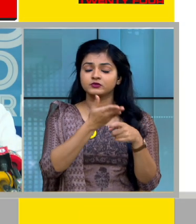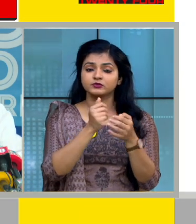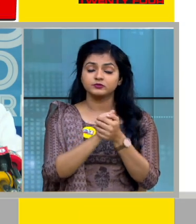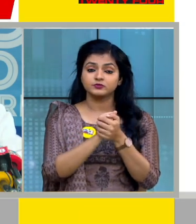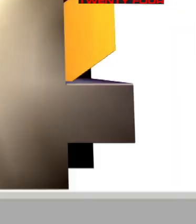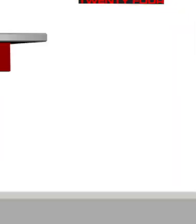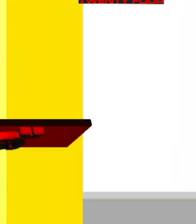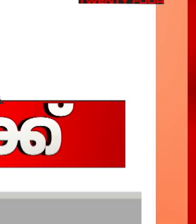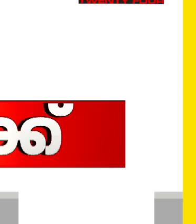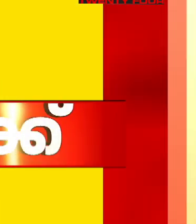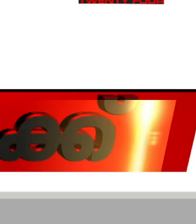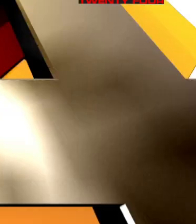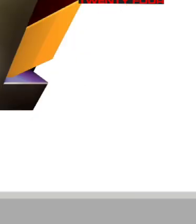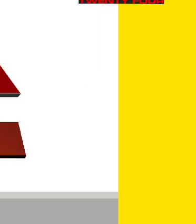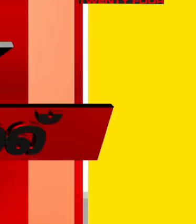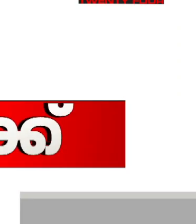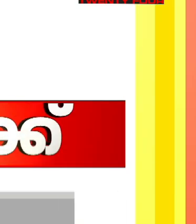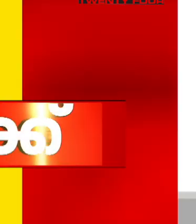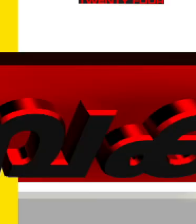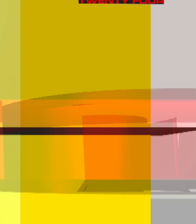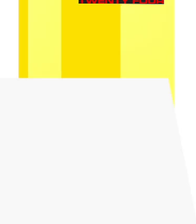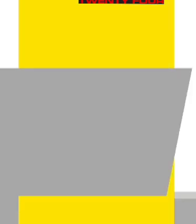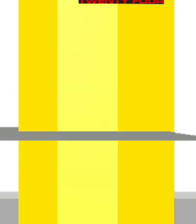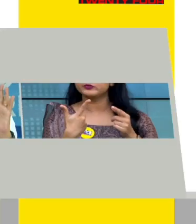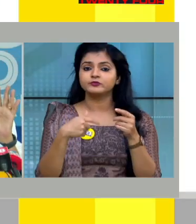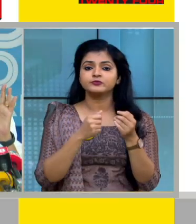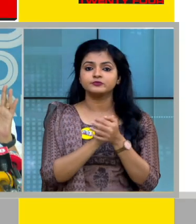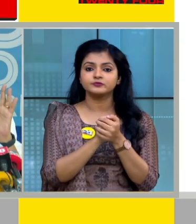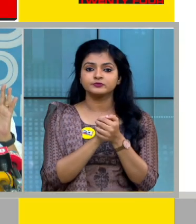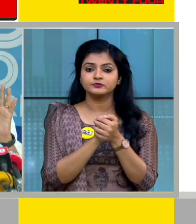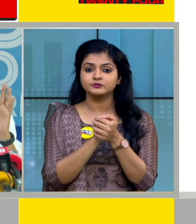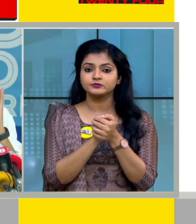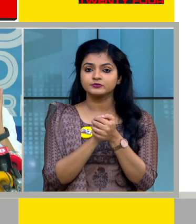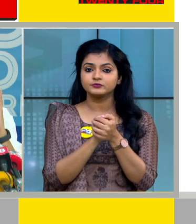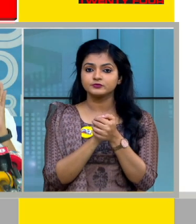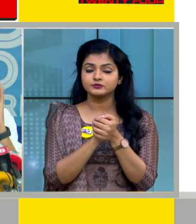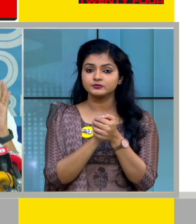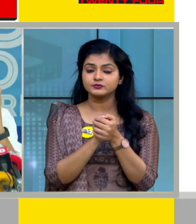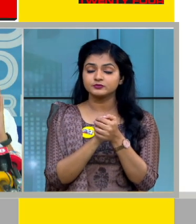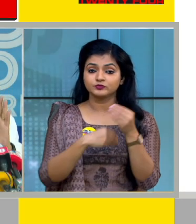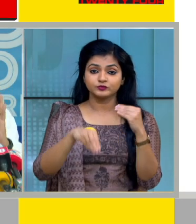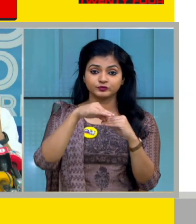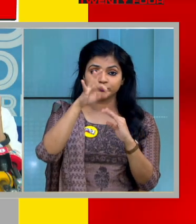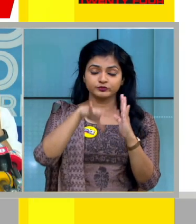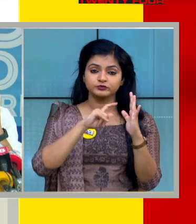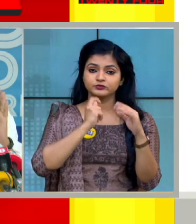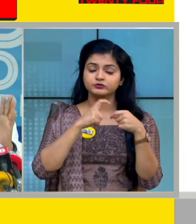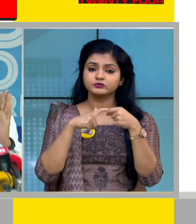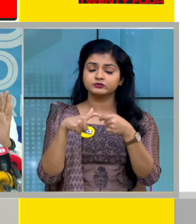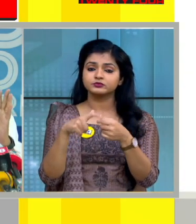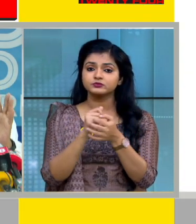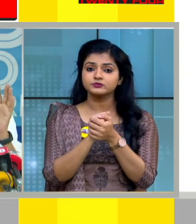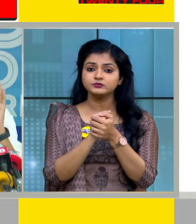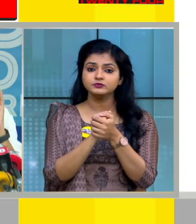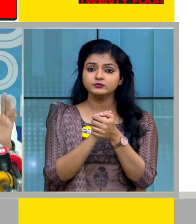അടിവരയിട്ട് വെച്ചോ, പാർട്ടി ബന്ധുക്കൾ. എസ് ശ്യാംകുമാർ ചേരുന്നുണ്ട് വിശദാംശങ്ങളുമായി കൊച്ചിയിൽ നിന്ന്.